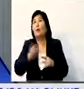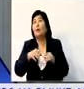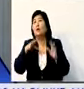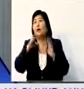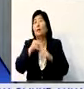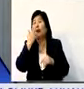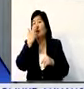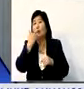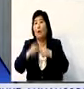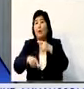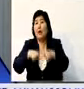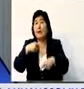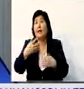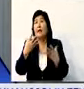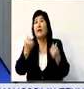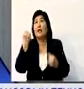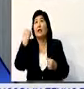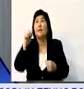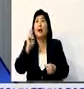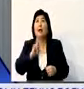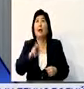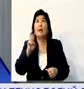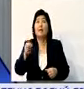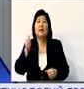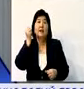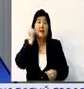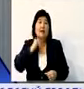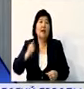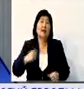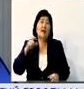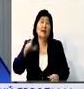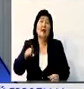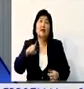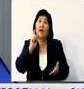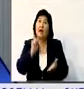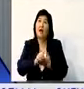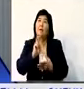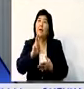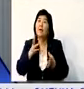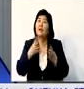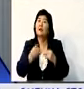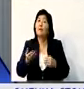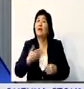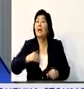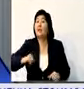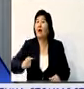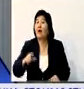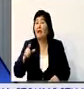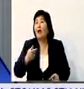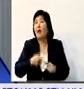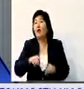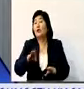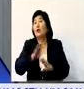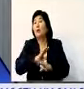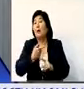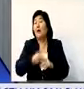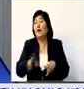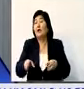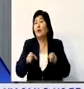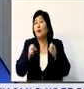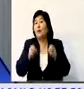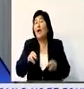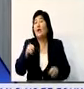добрую традицию в честь дня победы посещать старых солдат также мы обязательно навещаем семью нашего коллеги который погиб от рук преступника